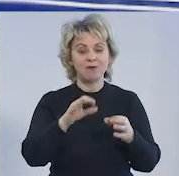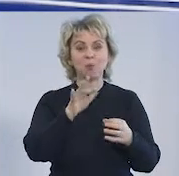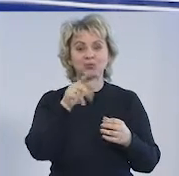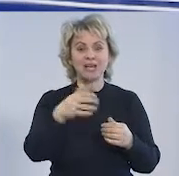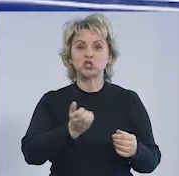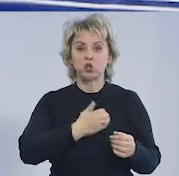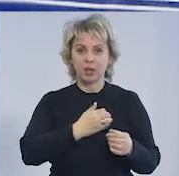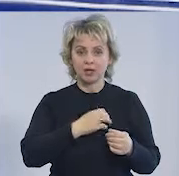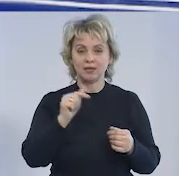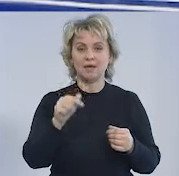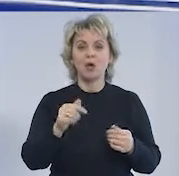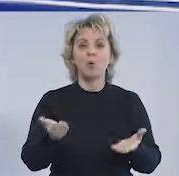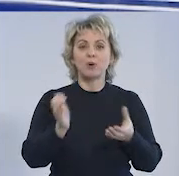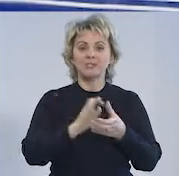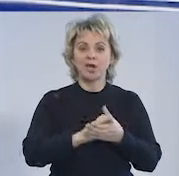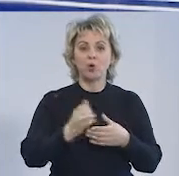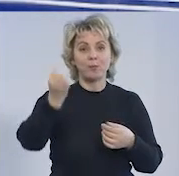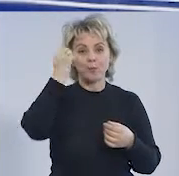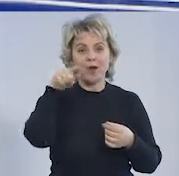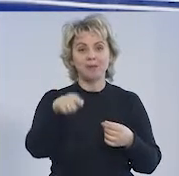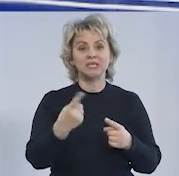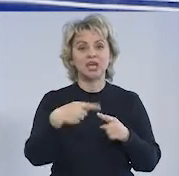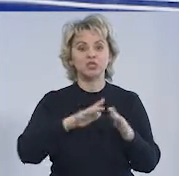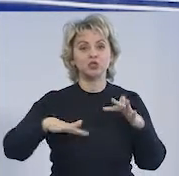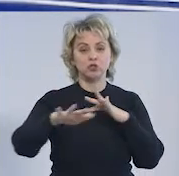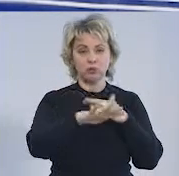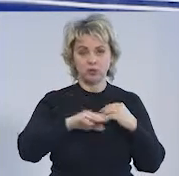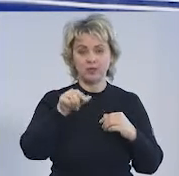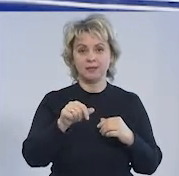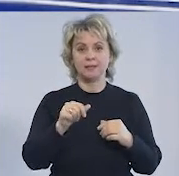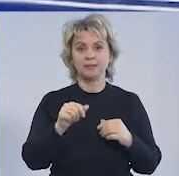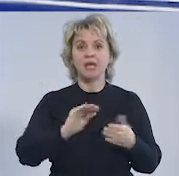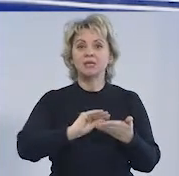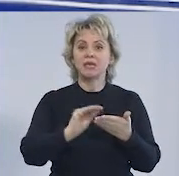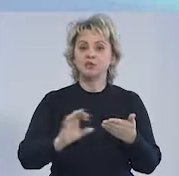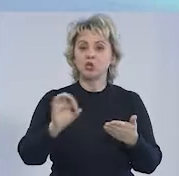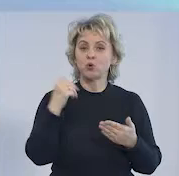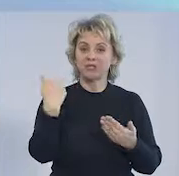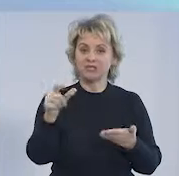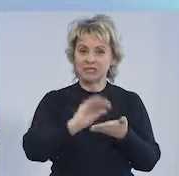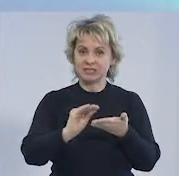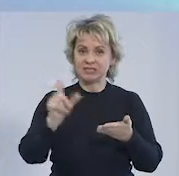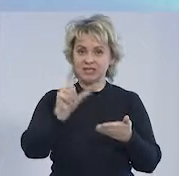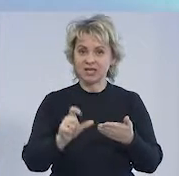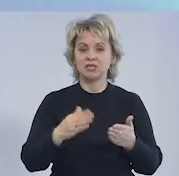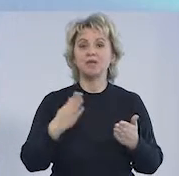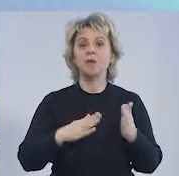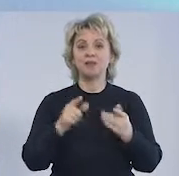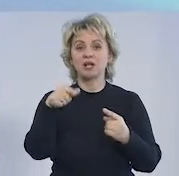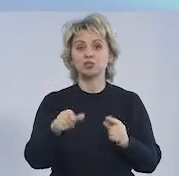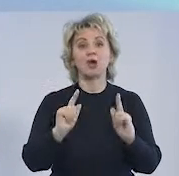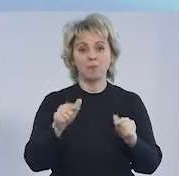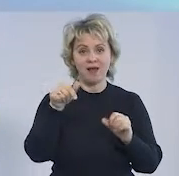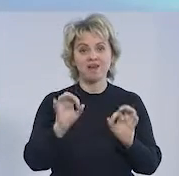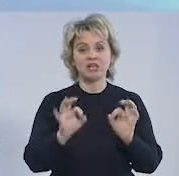время, желание познакомиться с достопримечательностями этих территорий, написать о них статьи, опираясь на